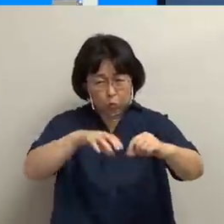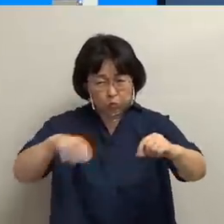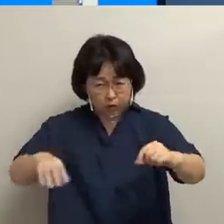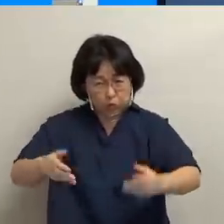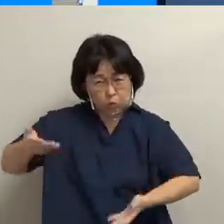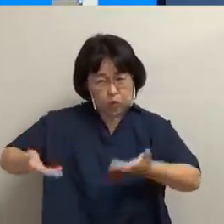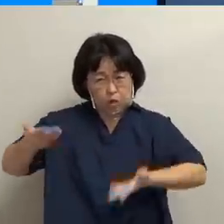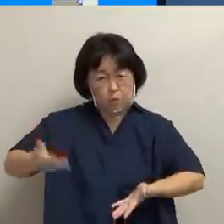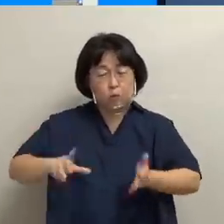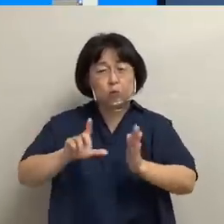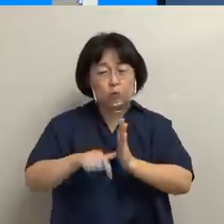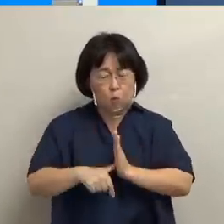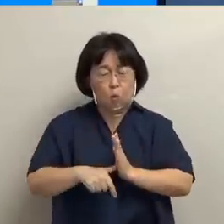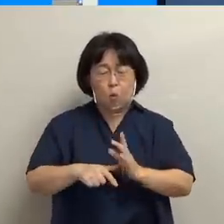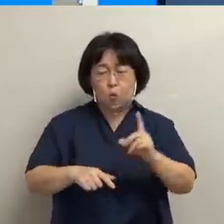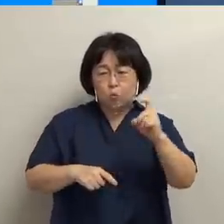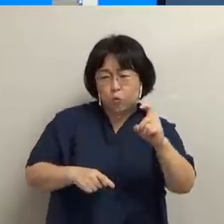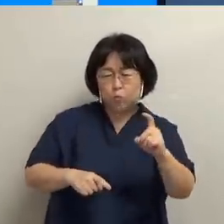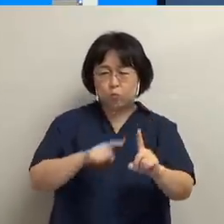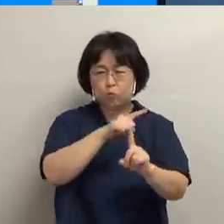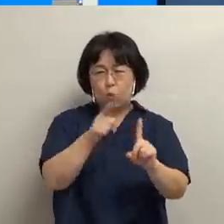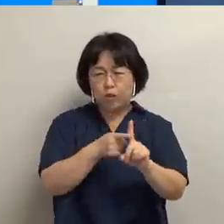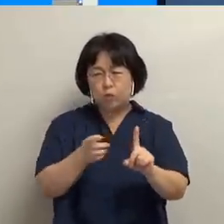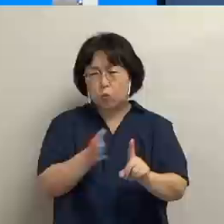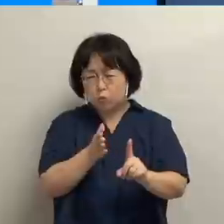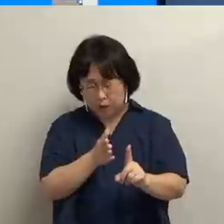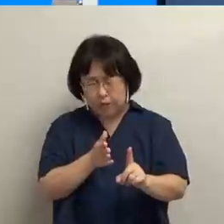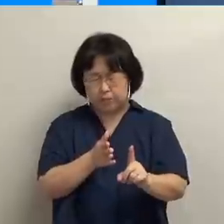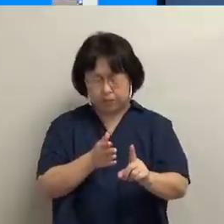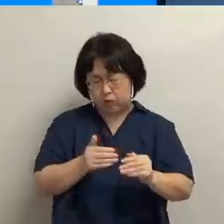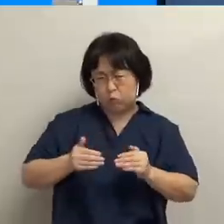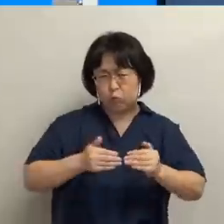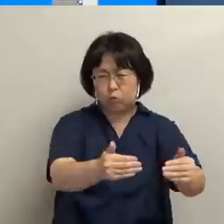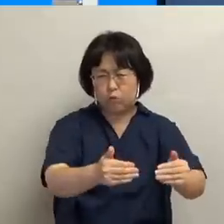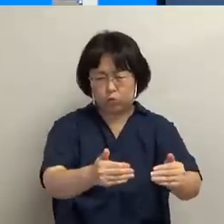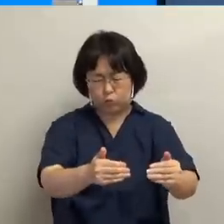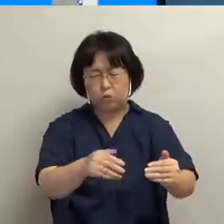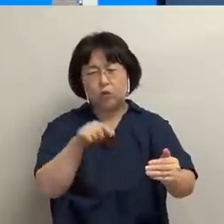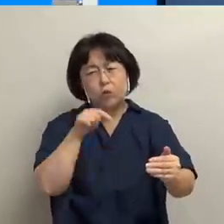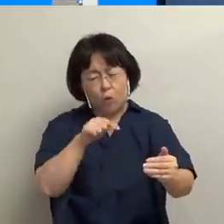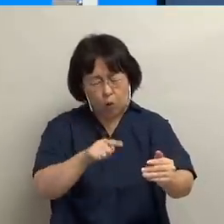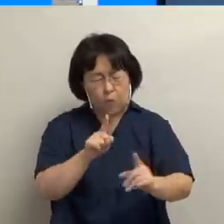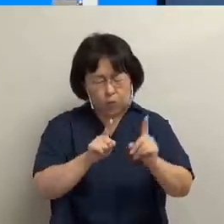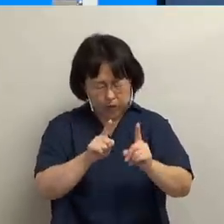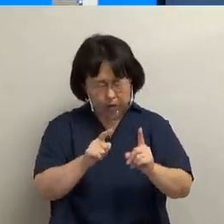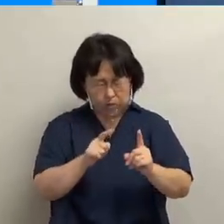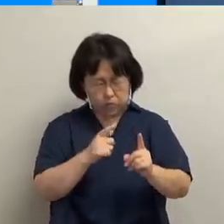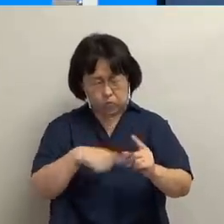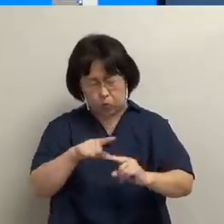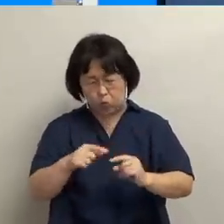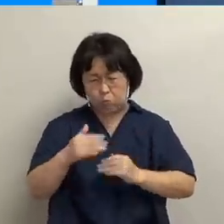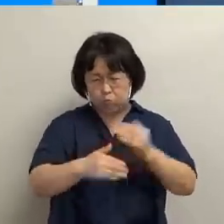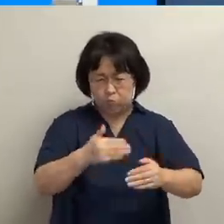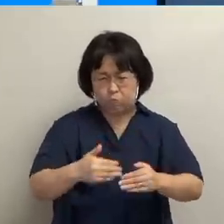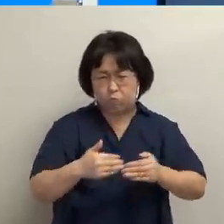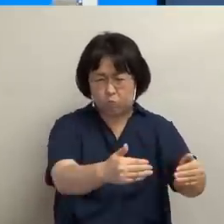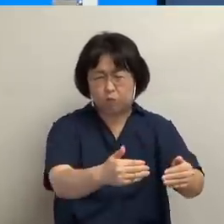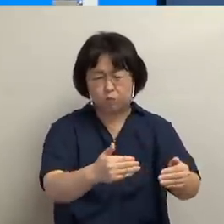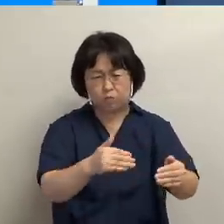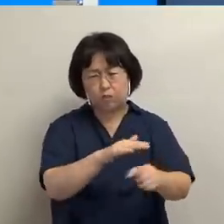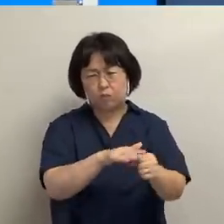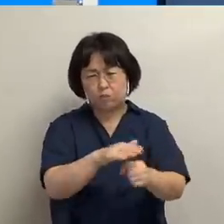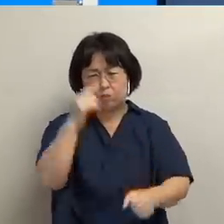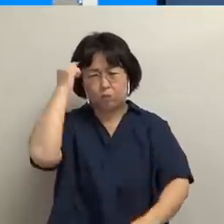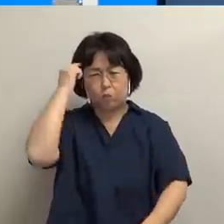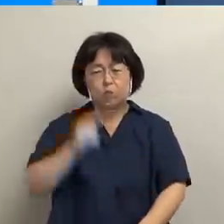10ポイント近く群馬県が進んでいますこれをとにかく進めるということはですね一番のカギだというふうに思っていますまん延